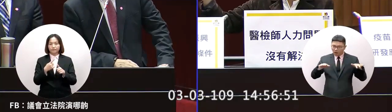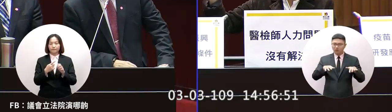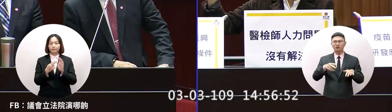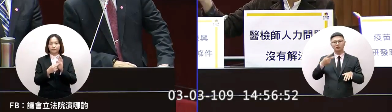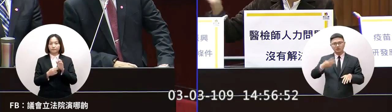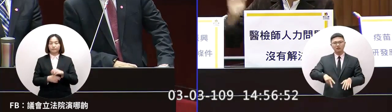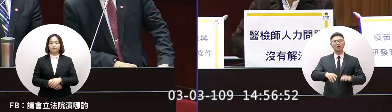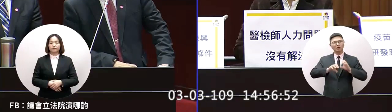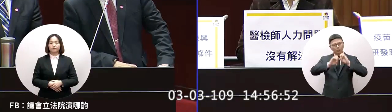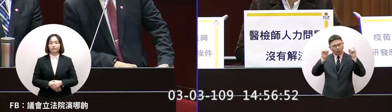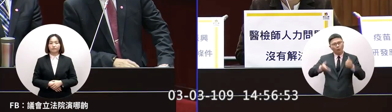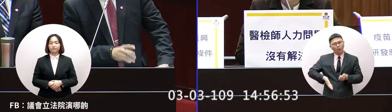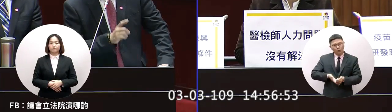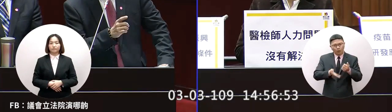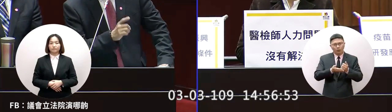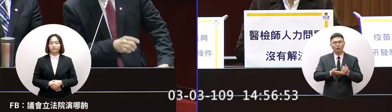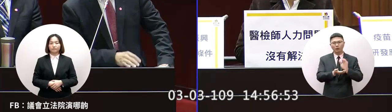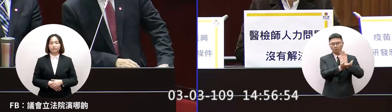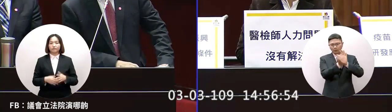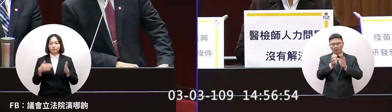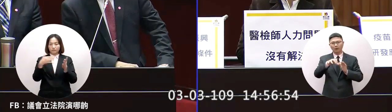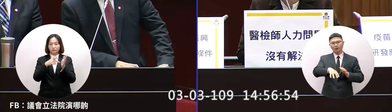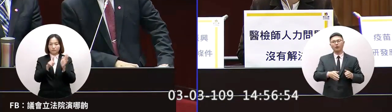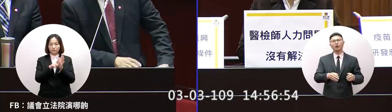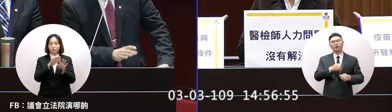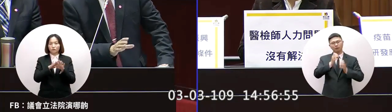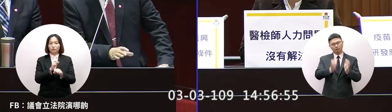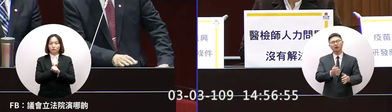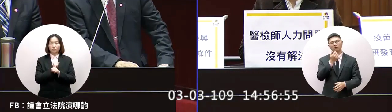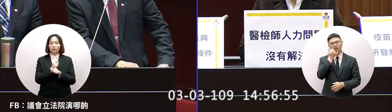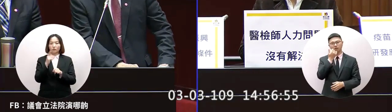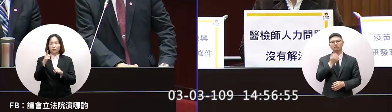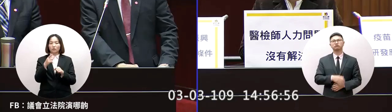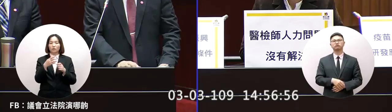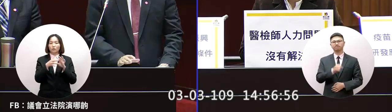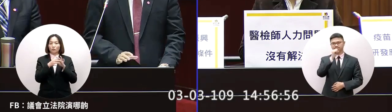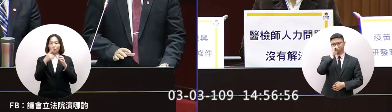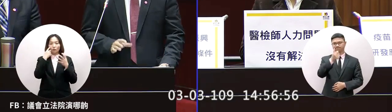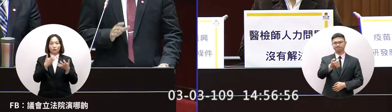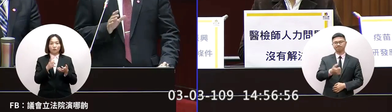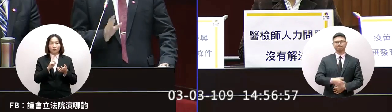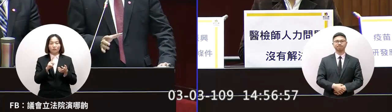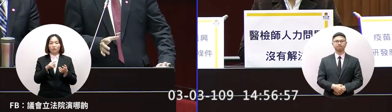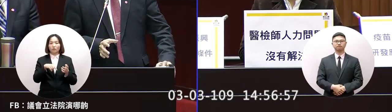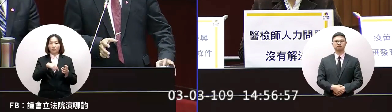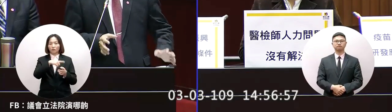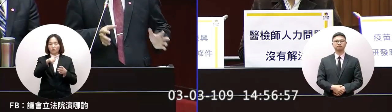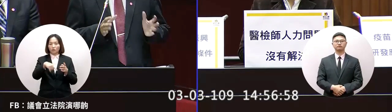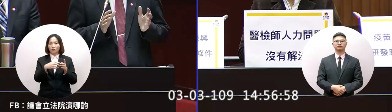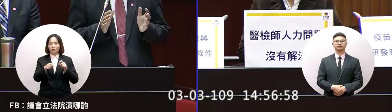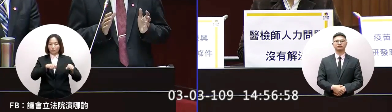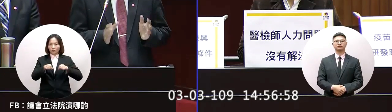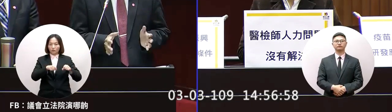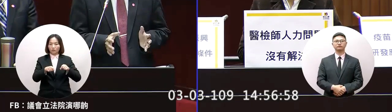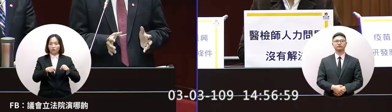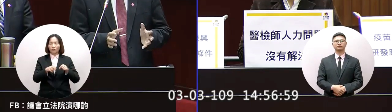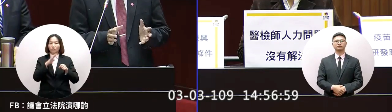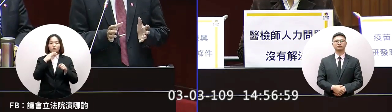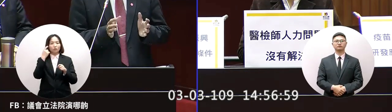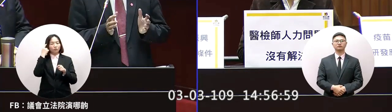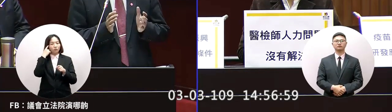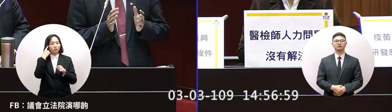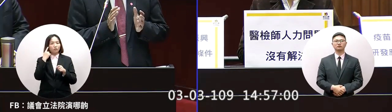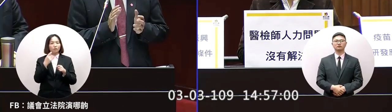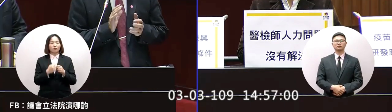做举办这样的活动。 外来注意哈，啊，不管你咧关心咩，就是咧讲，在固本计划，在所谓